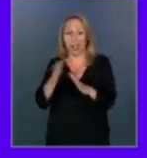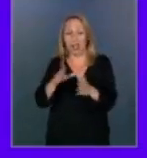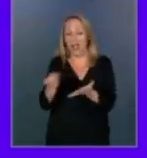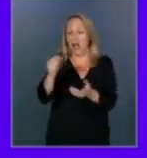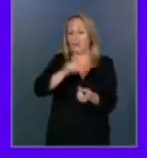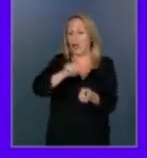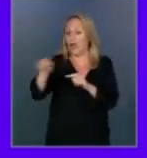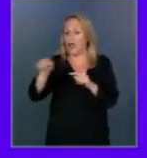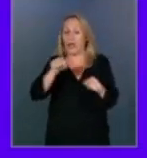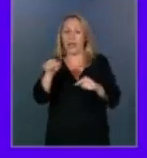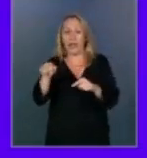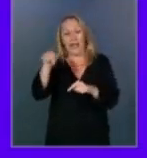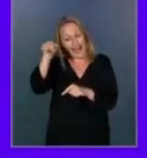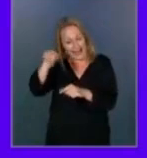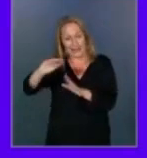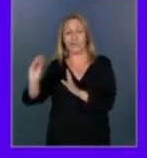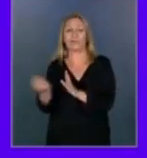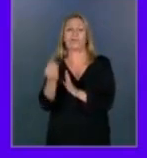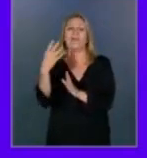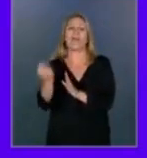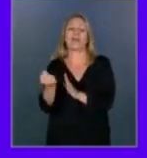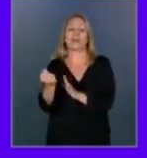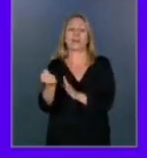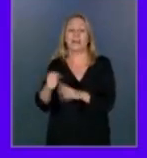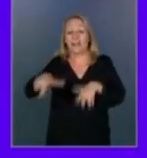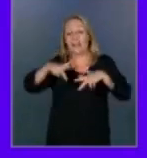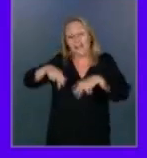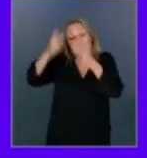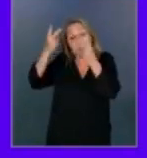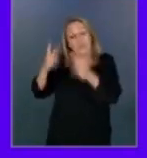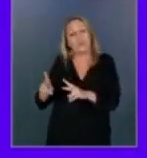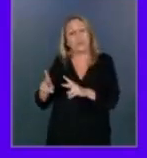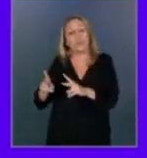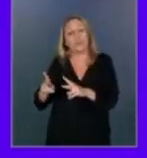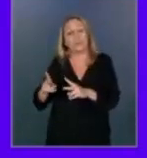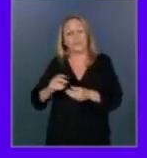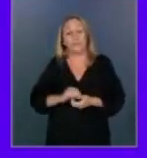αντιφάσεις της ίδιας της κυβέρνησης.